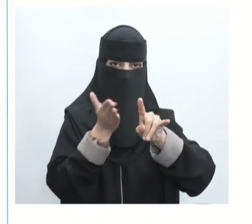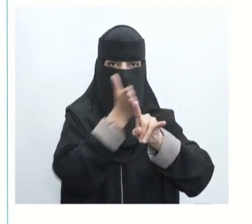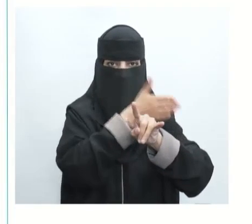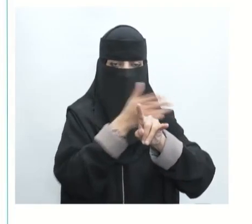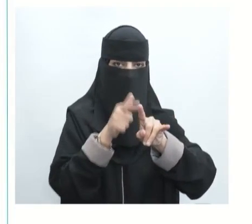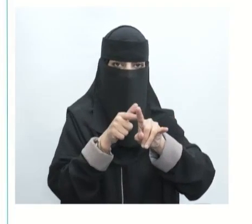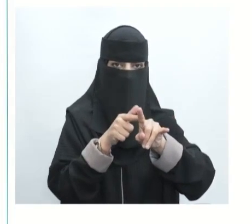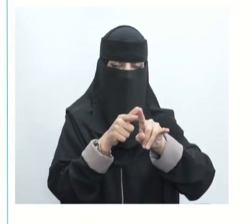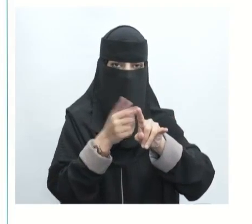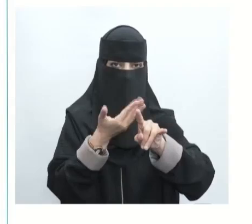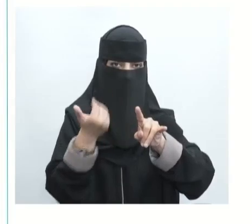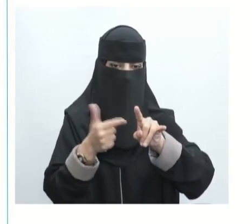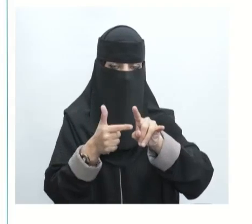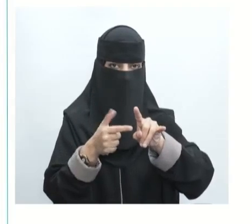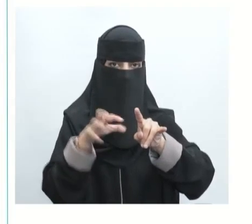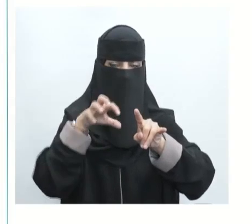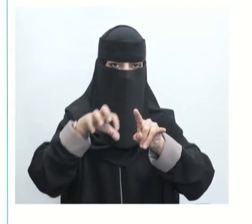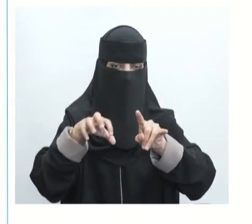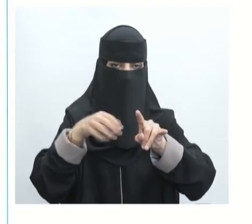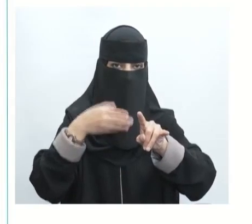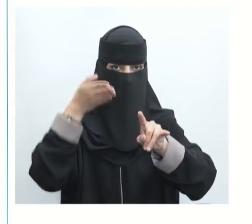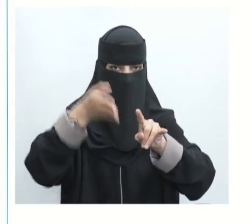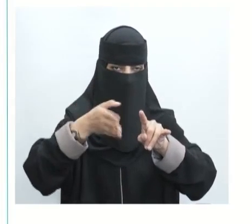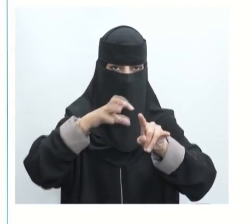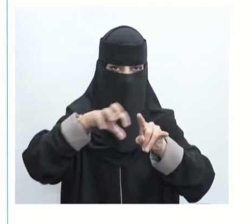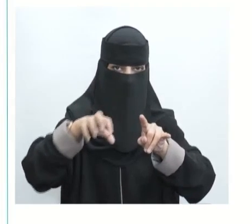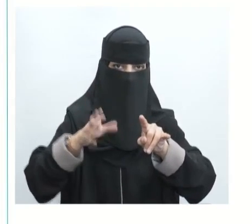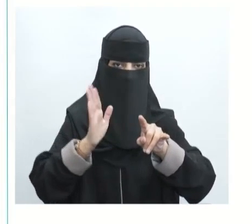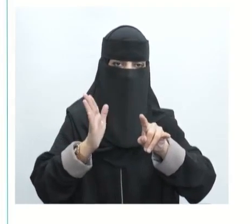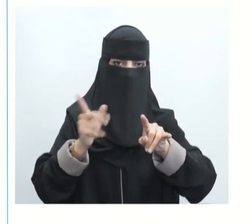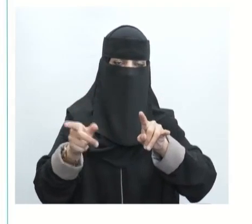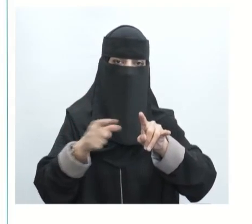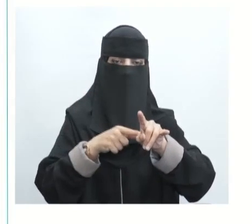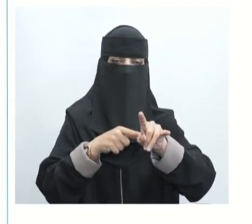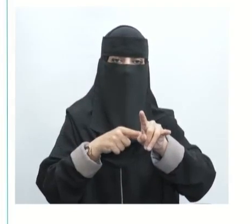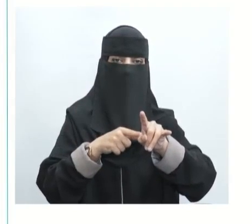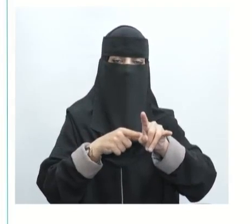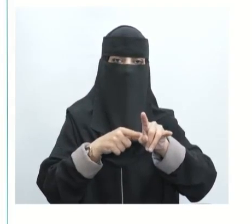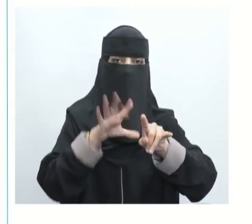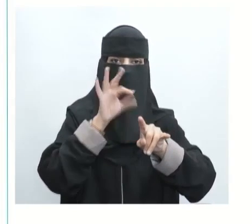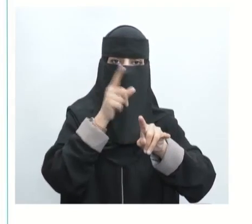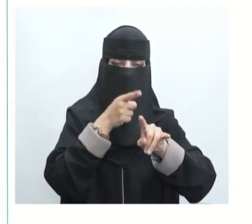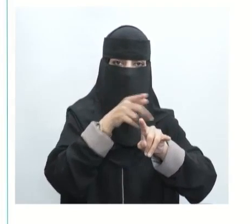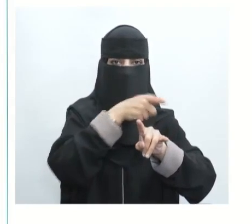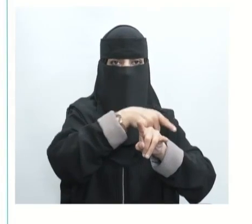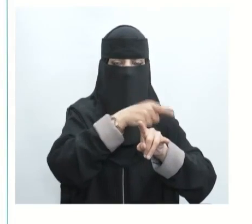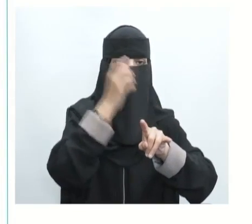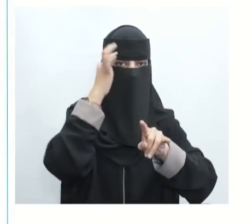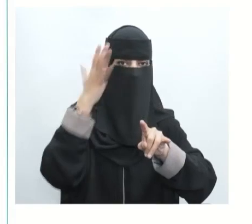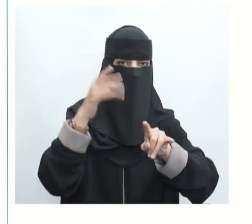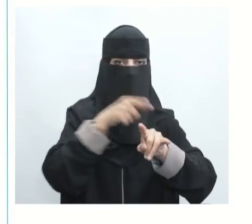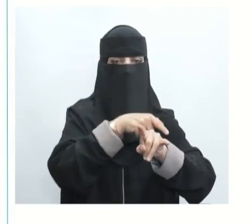فما هو ما قبلها؟ أحسنتم، أنني قمت بزيارة مدن المنطقة الشرقية إلا ماذا؟ إلا